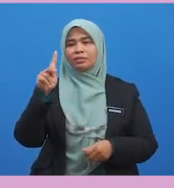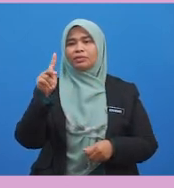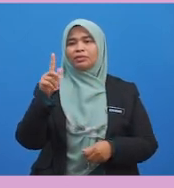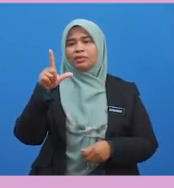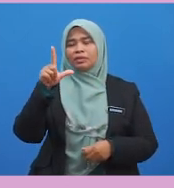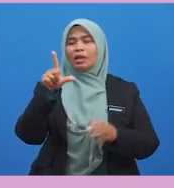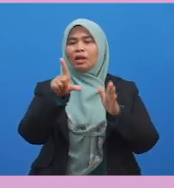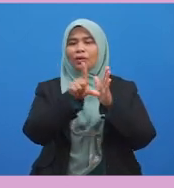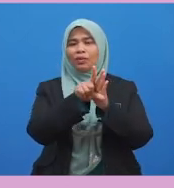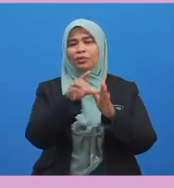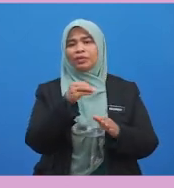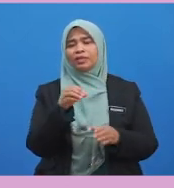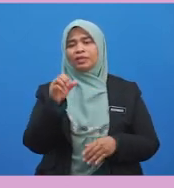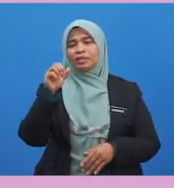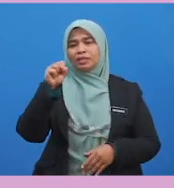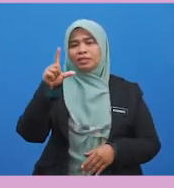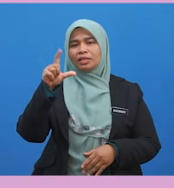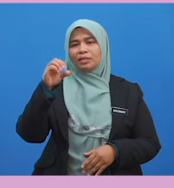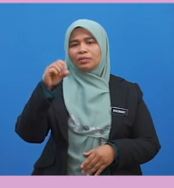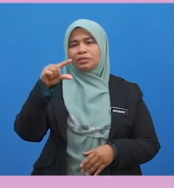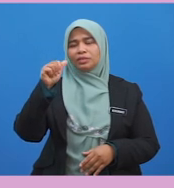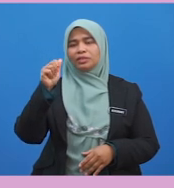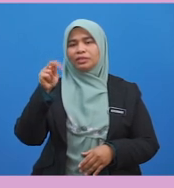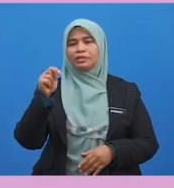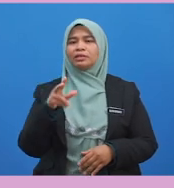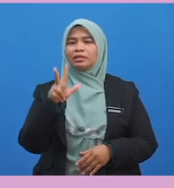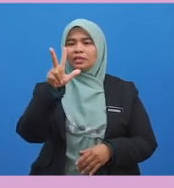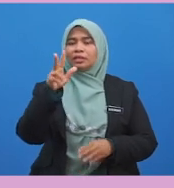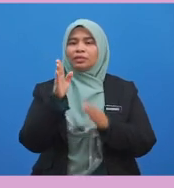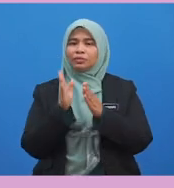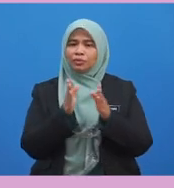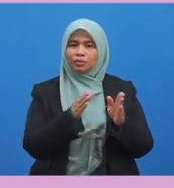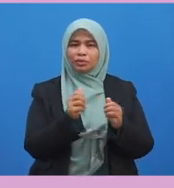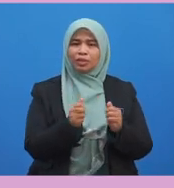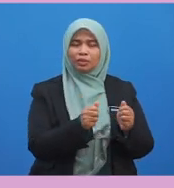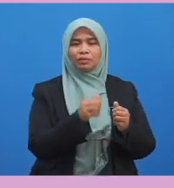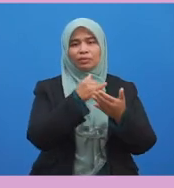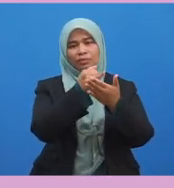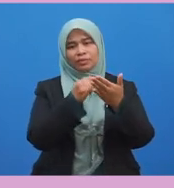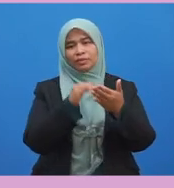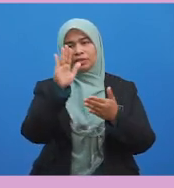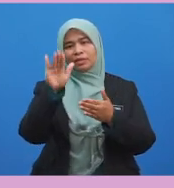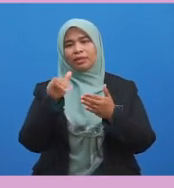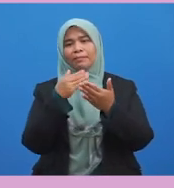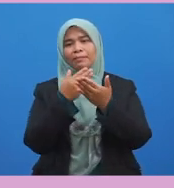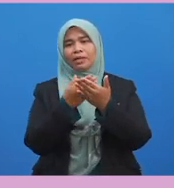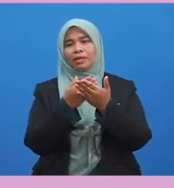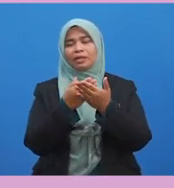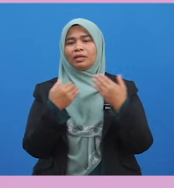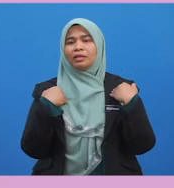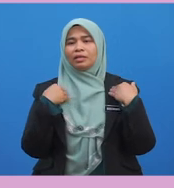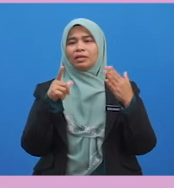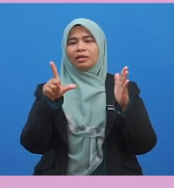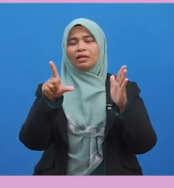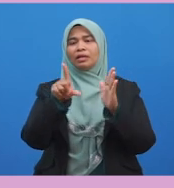logo dan slogan. Ketiga, susun atur lukisan yang baik, mempunyai latar